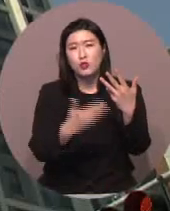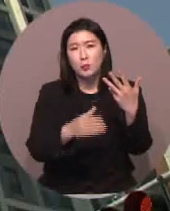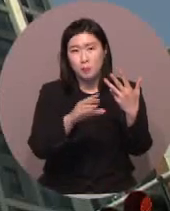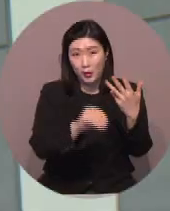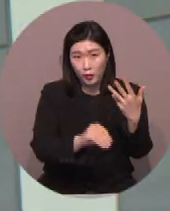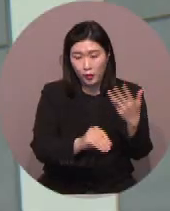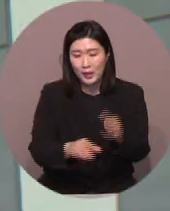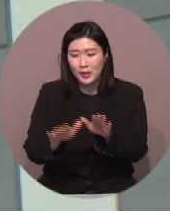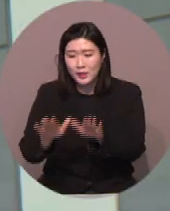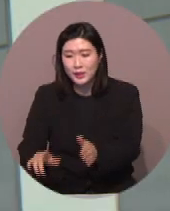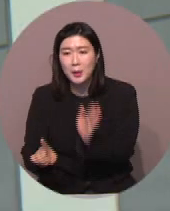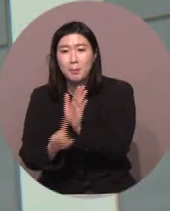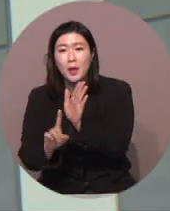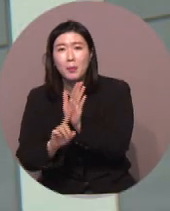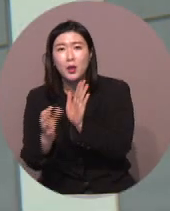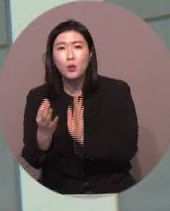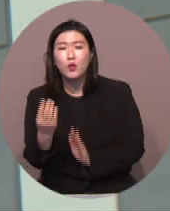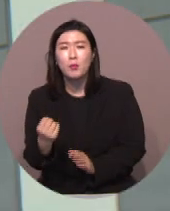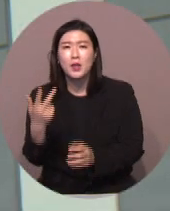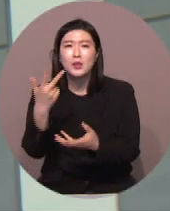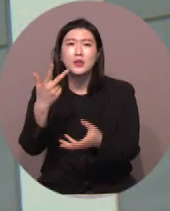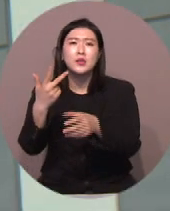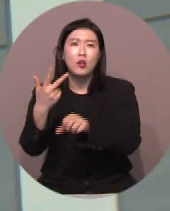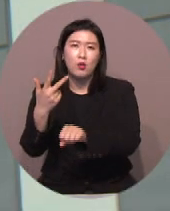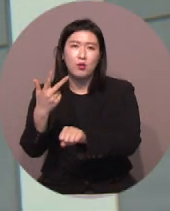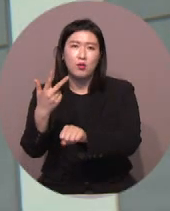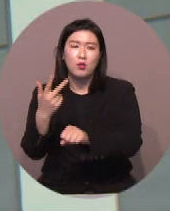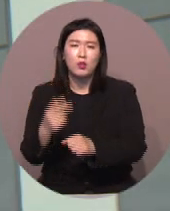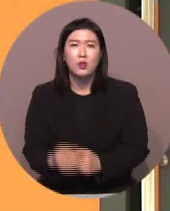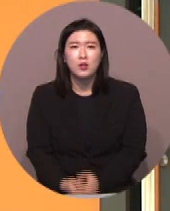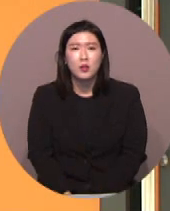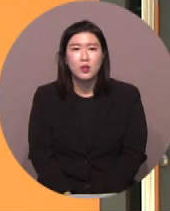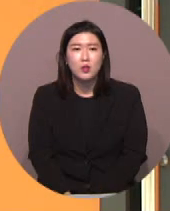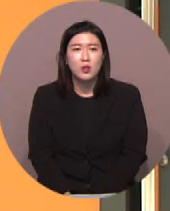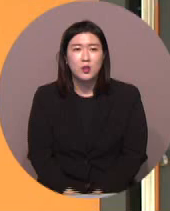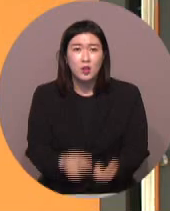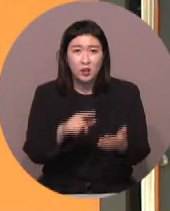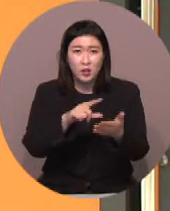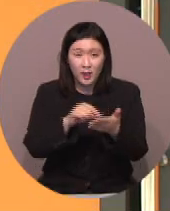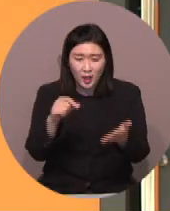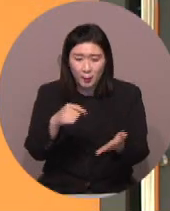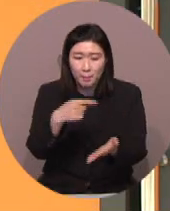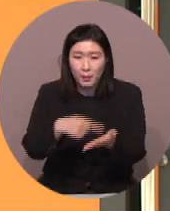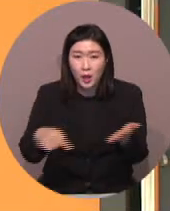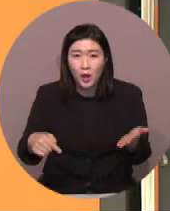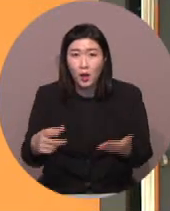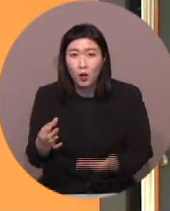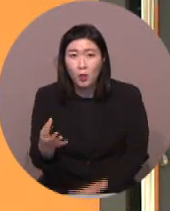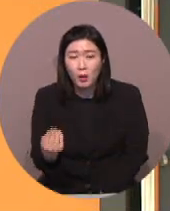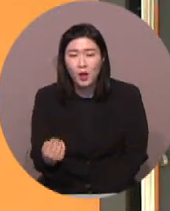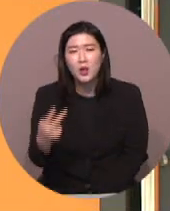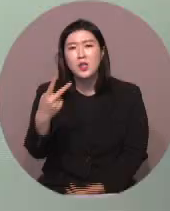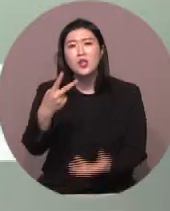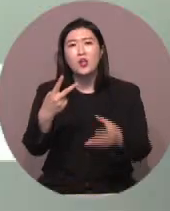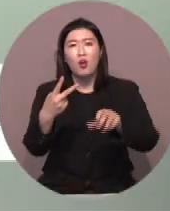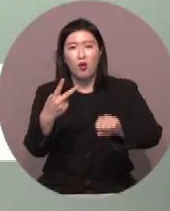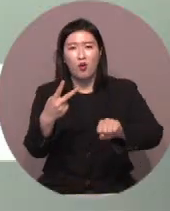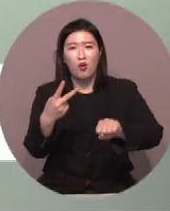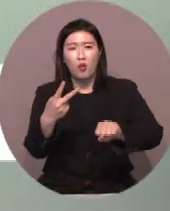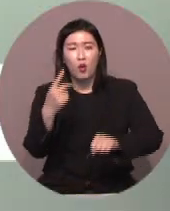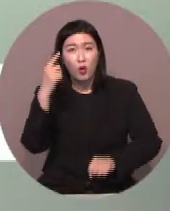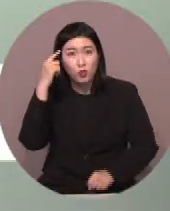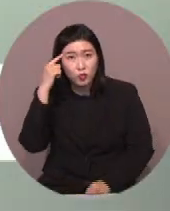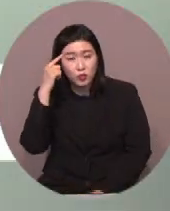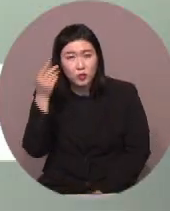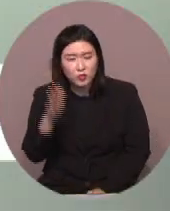거래됐지만 현재는 7억 원대 매물도 등장했습니다. 2억 원 가까이 가격을 내린 셈인데 매수